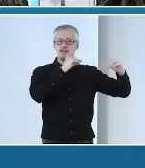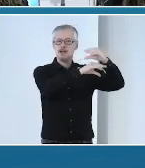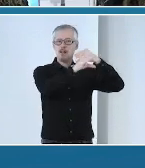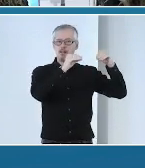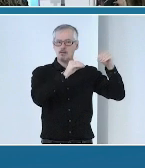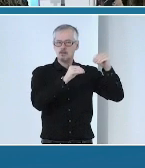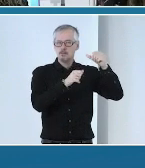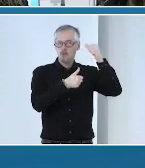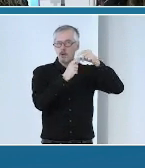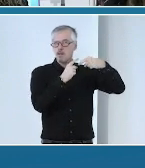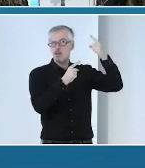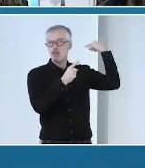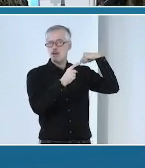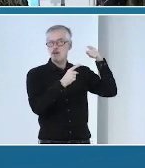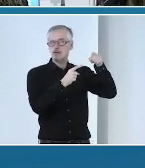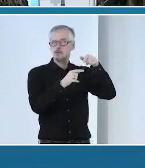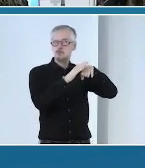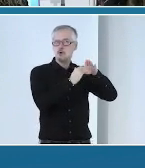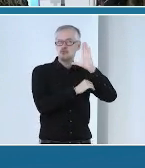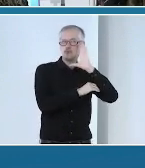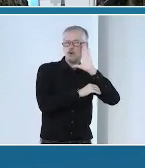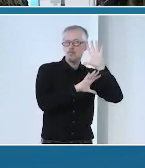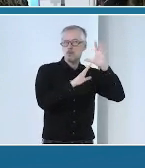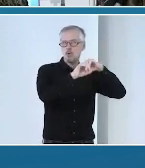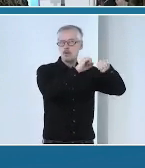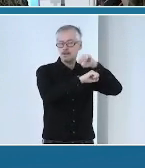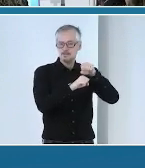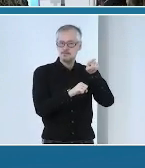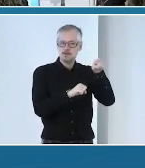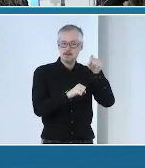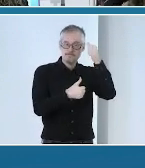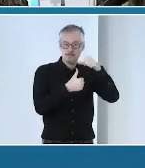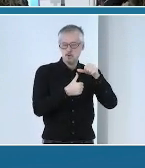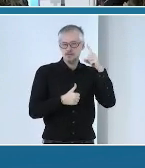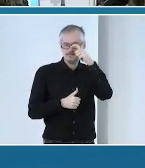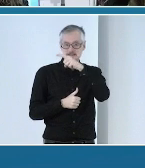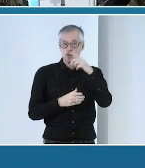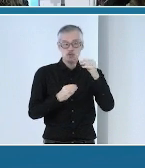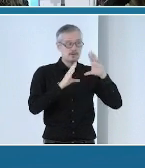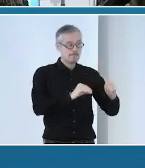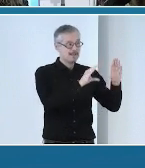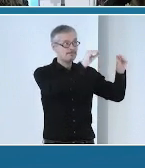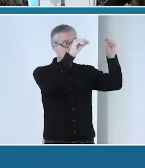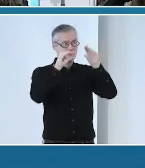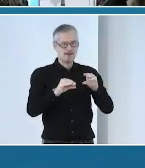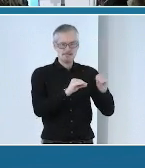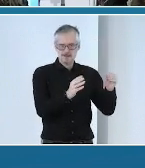de la mémoire de sa chambre et de la mémoire des objets qu'il y a dans sa chambre et où ils sont placés, de leur localisation